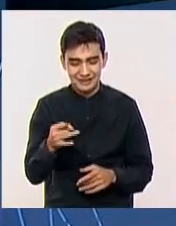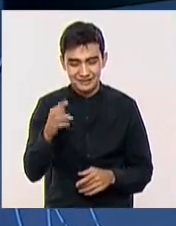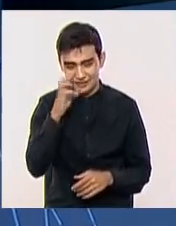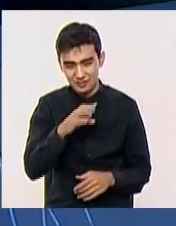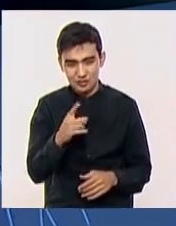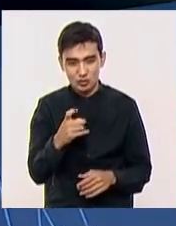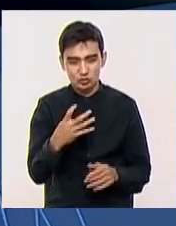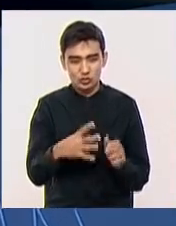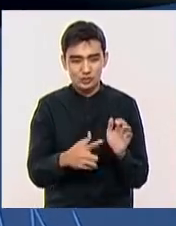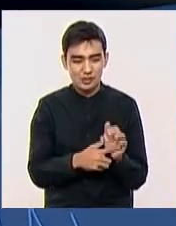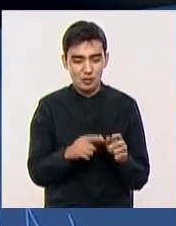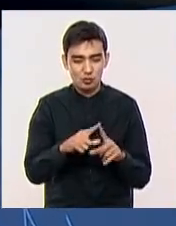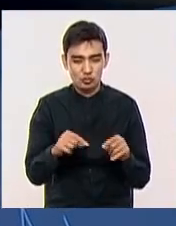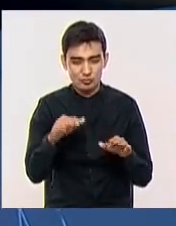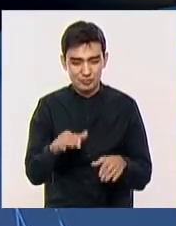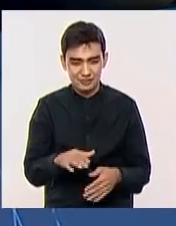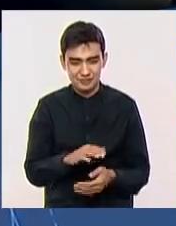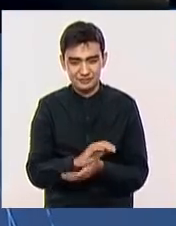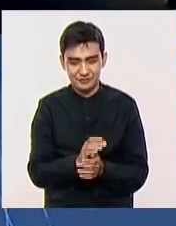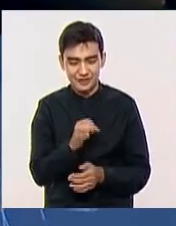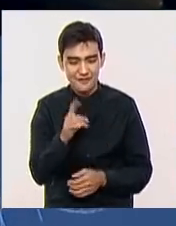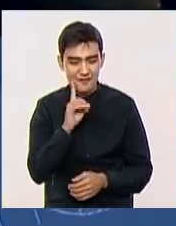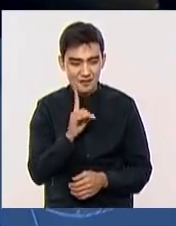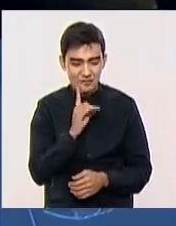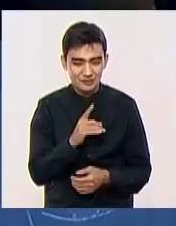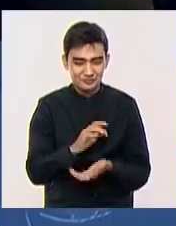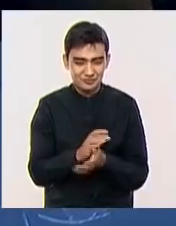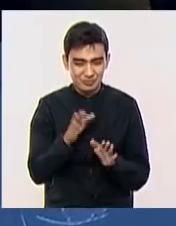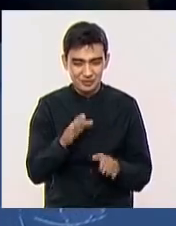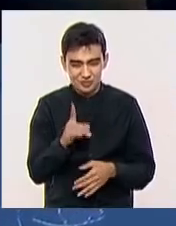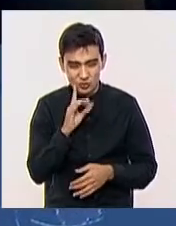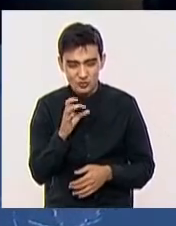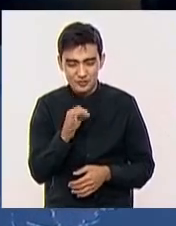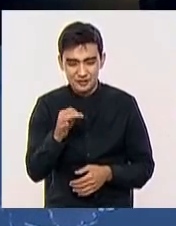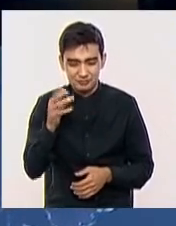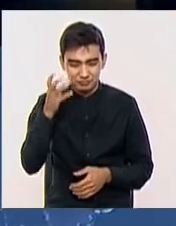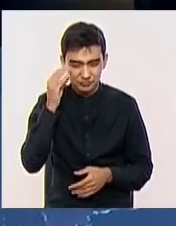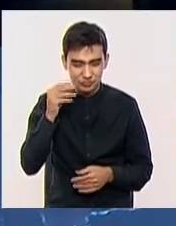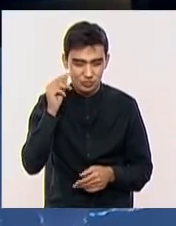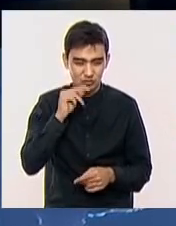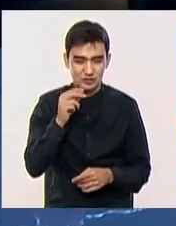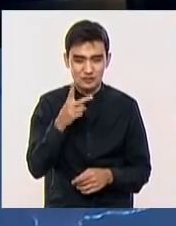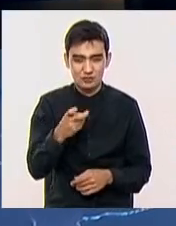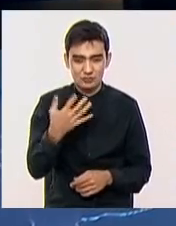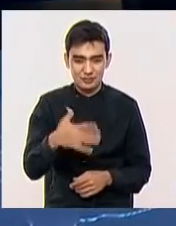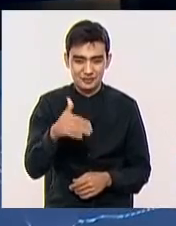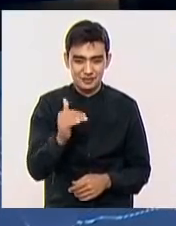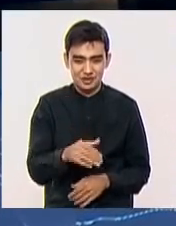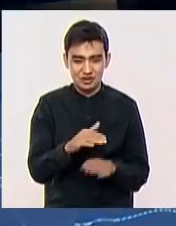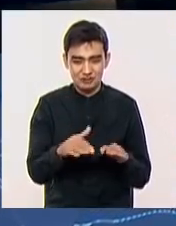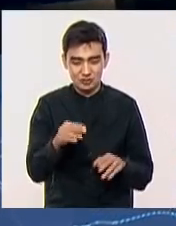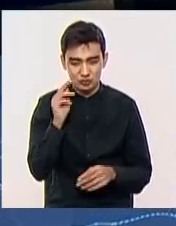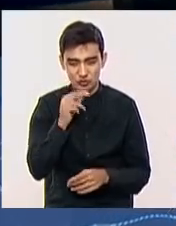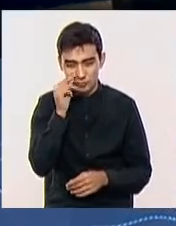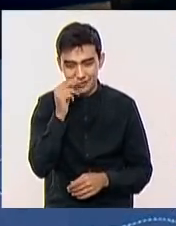перегружены 147 учебных заведений. То есть временно в стесненных условиях знания получают порядка 250 тысяч детей.